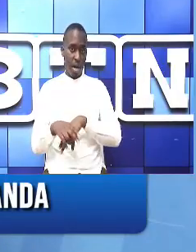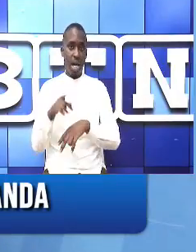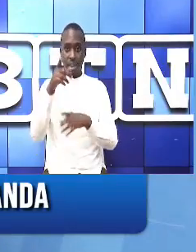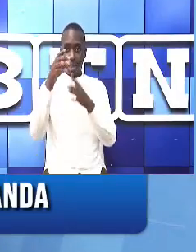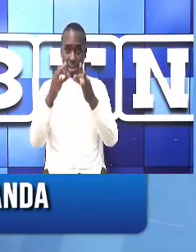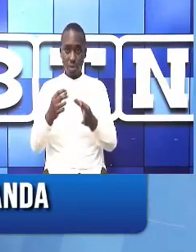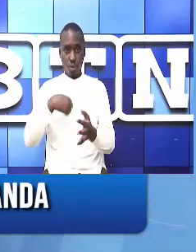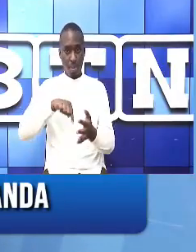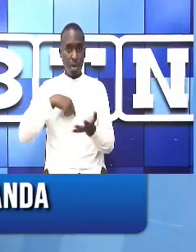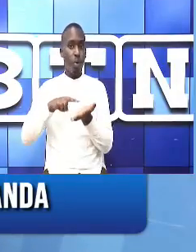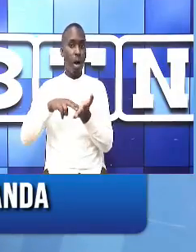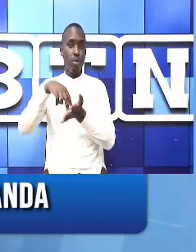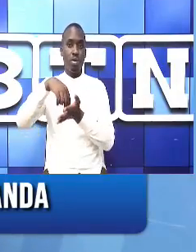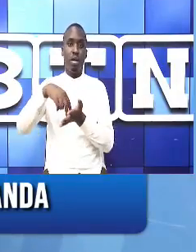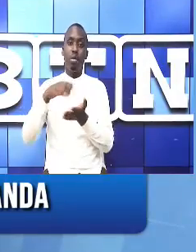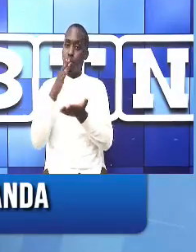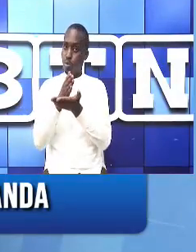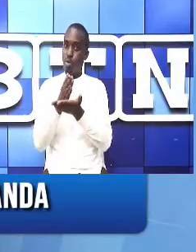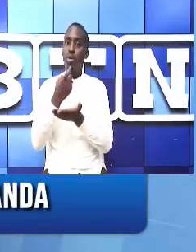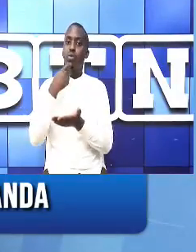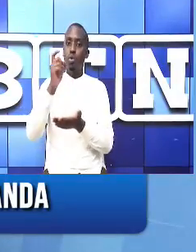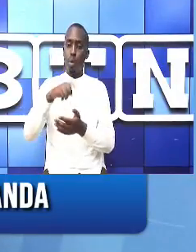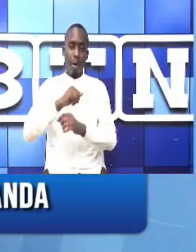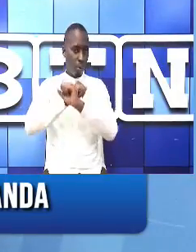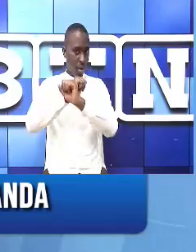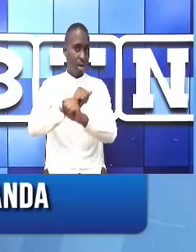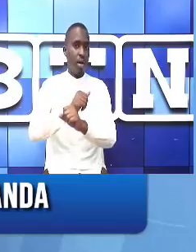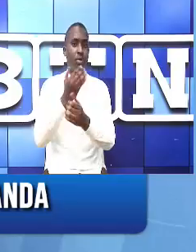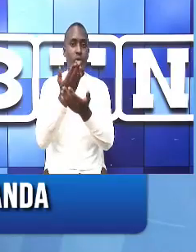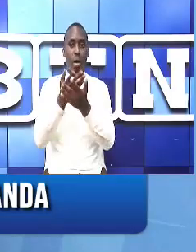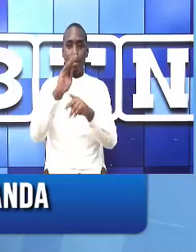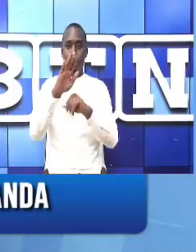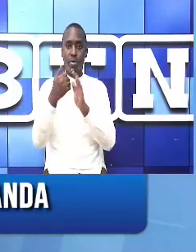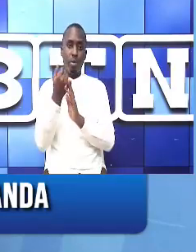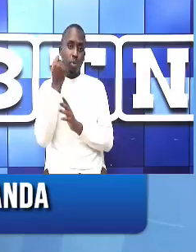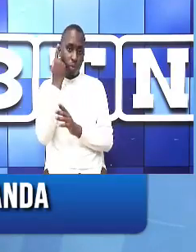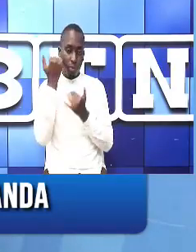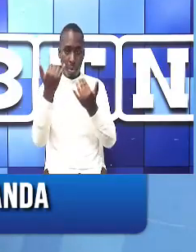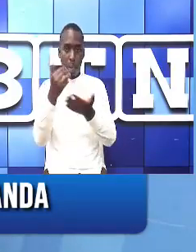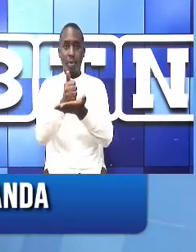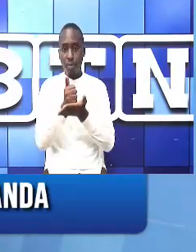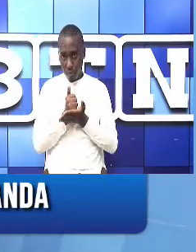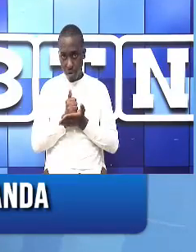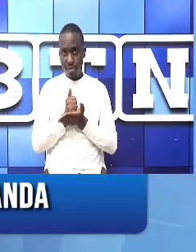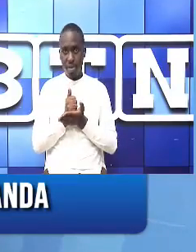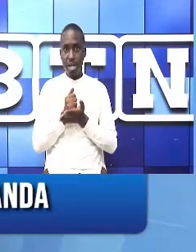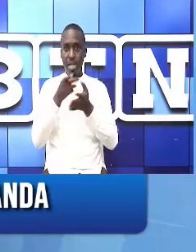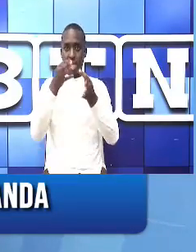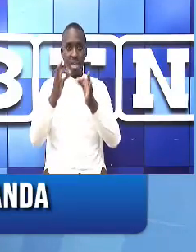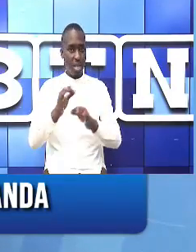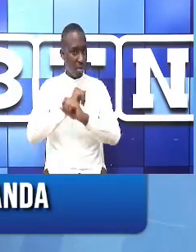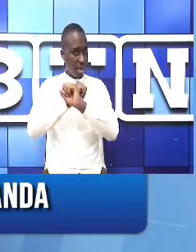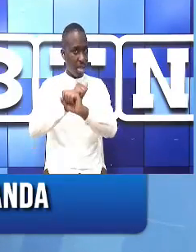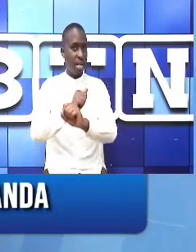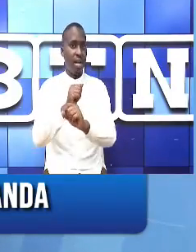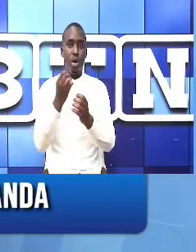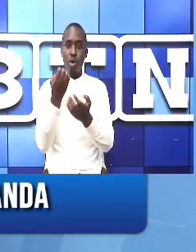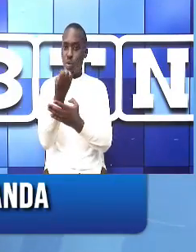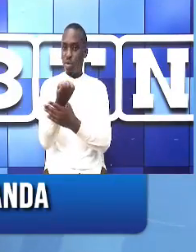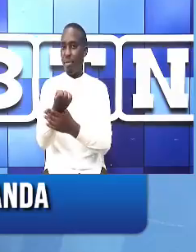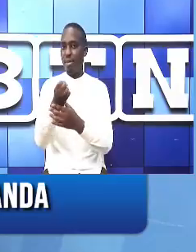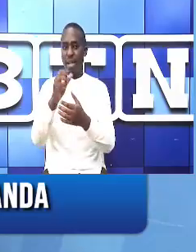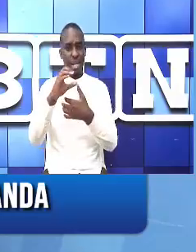ikintu twahagurukiye rwose tugomba kurwanya dusaba n'abantu bari kutwumva ubu ngubu badufashe iki kintu bakirwanye gusabiriza ni